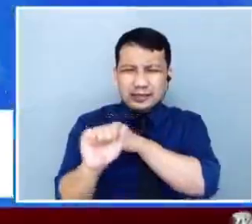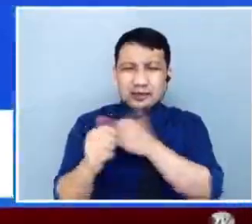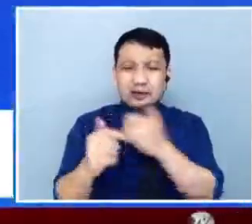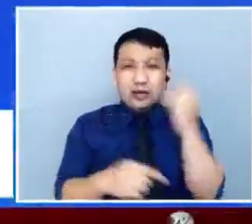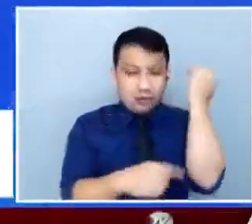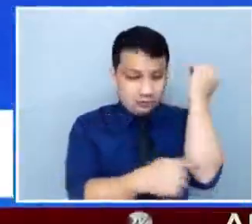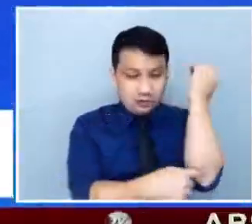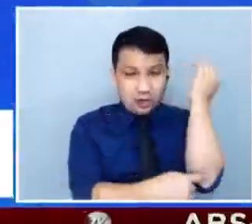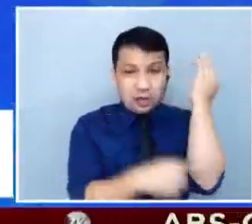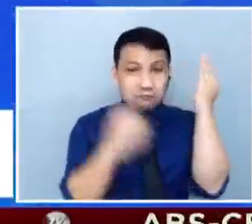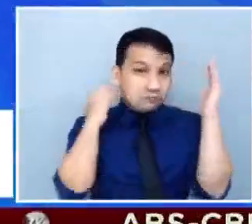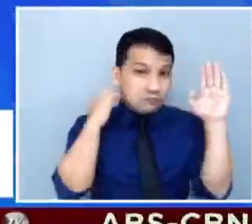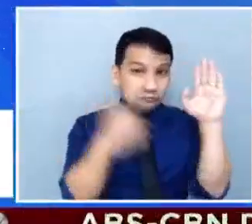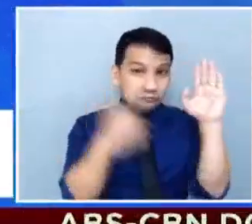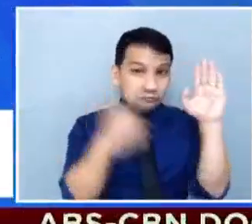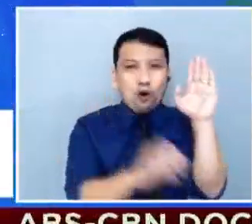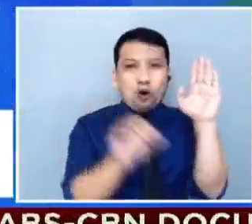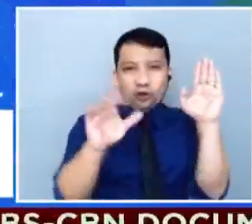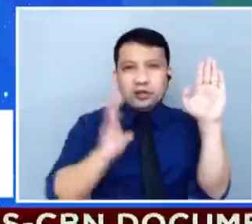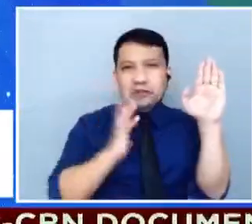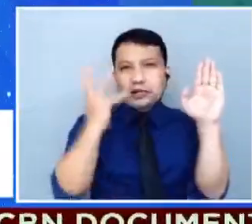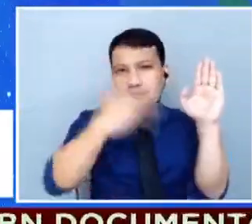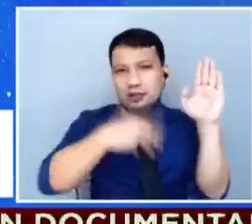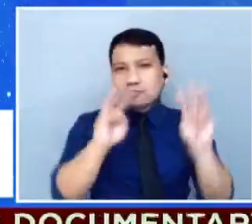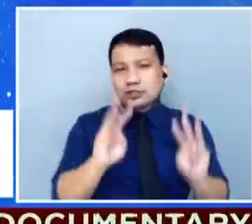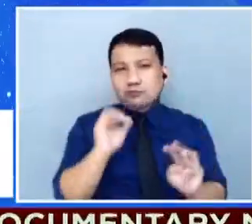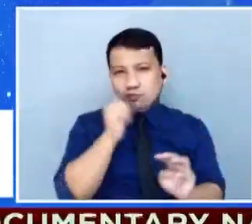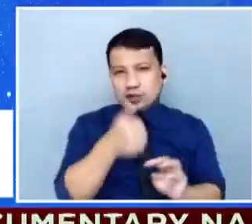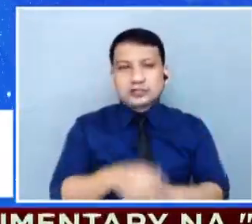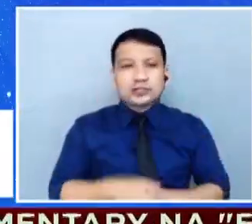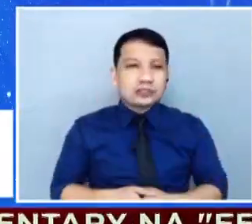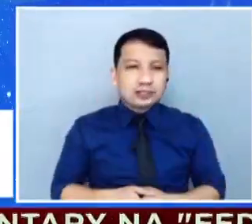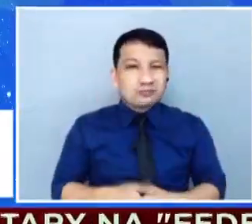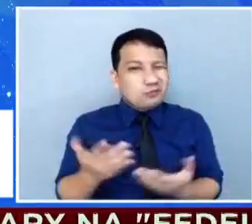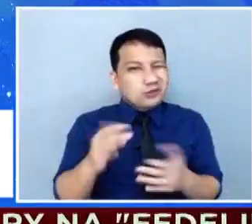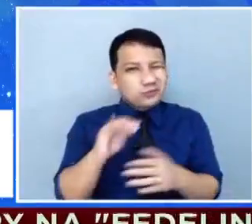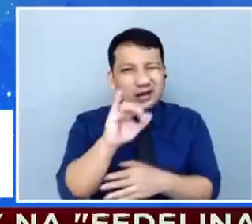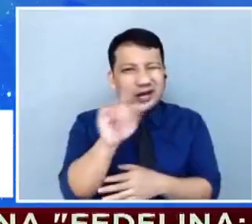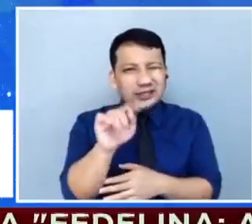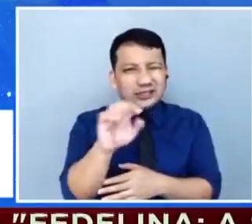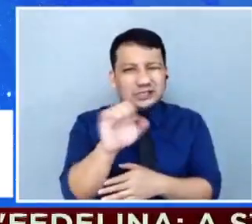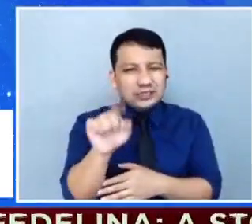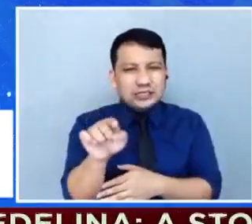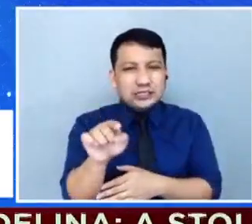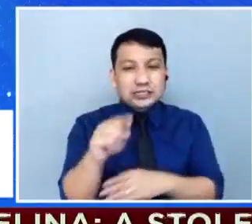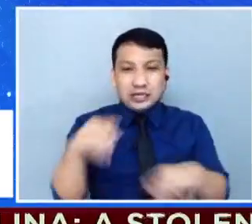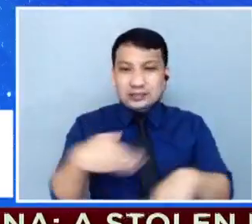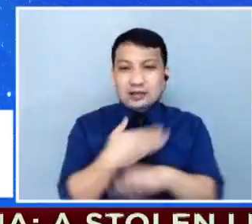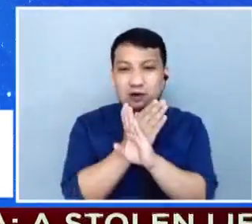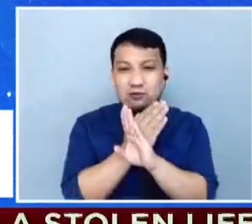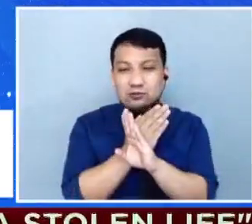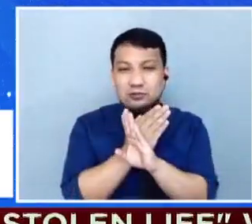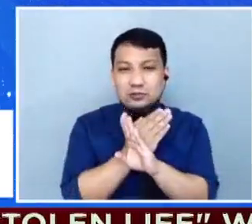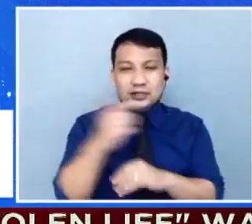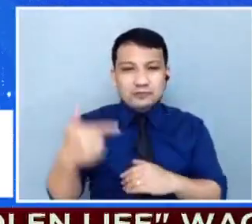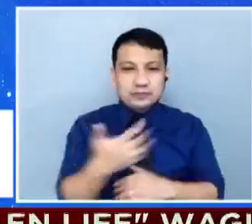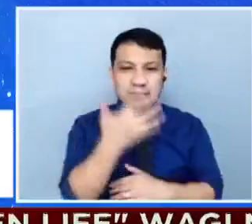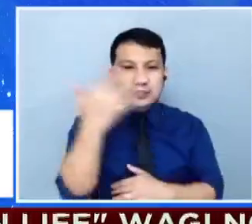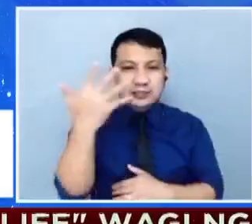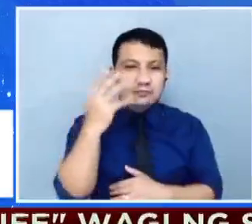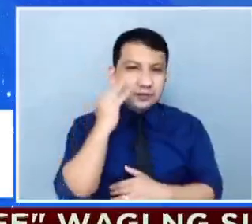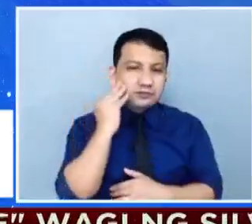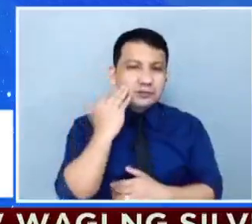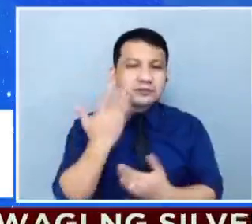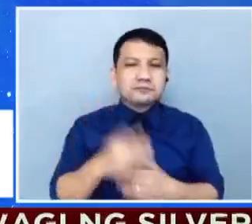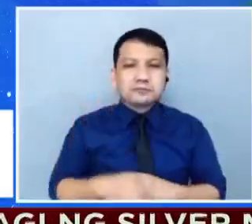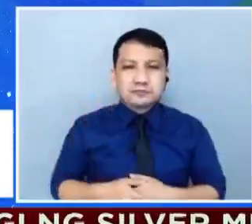bukas sa Western at Northern Mindanao habang makakaranas ng isolated thunderstorms ang Davao City at General Sato City.